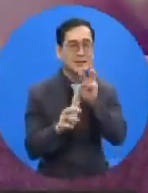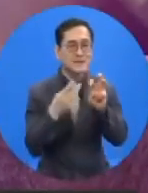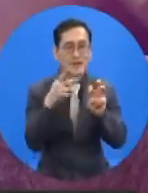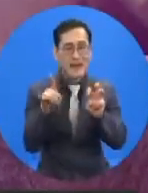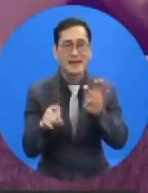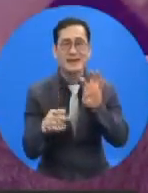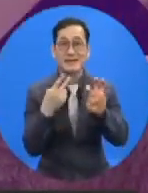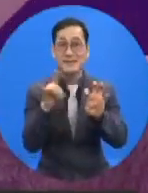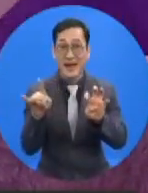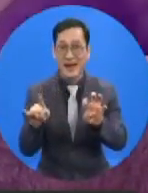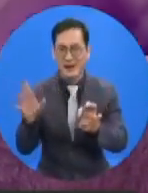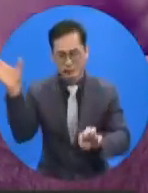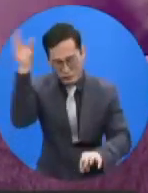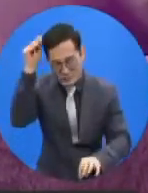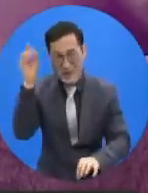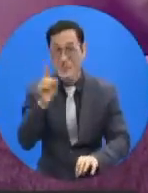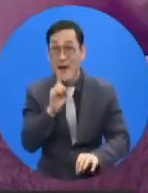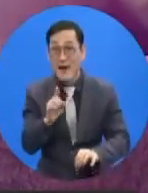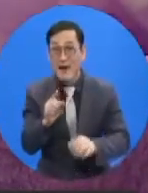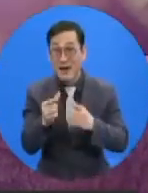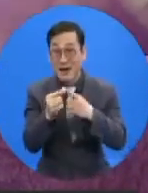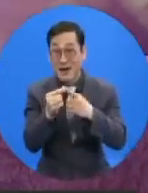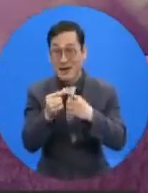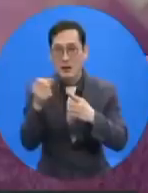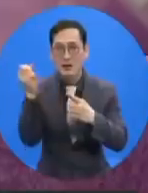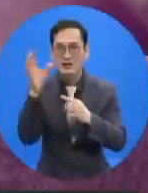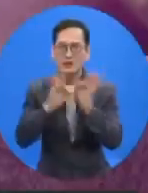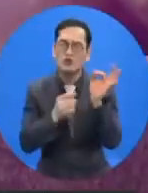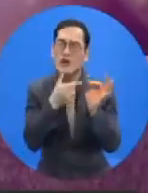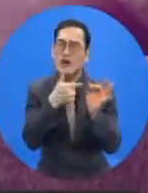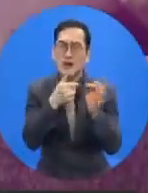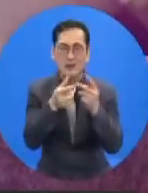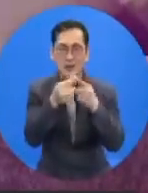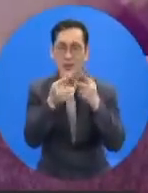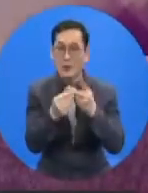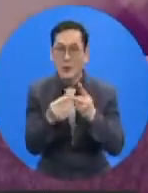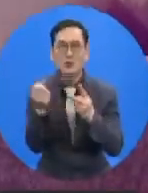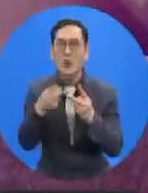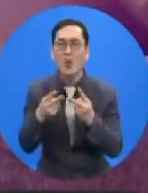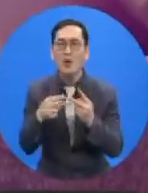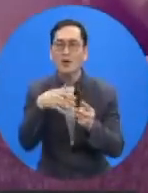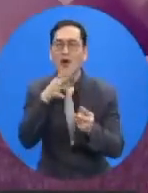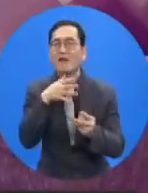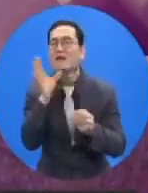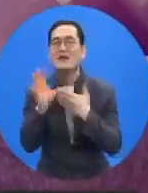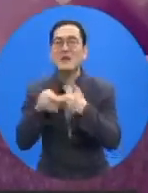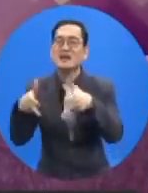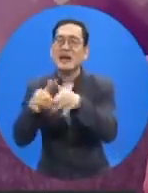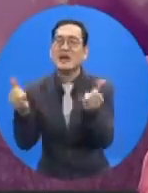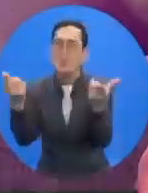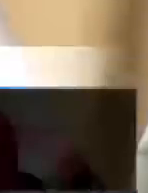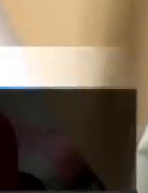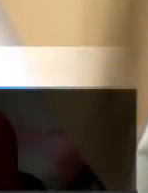3040은 논리가 없다라는 발언에 이어서 나이가 들면 장애인이다라는 발언까지 했습니다.